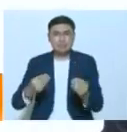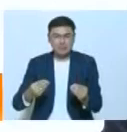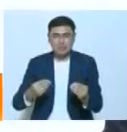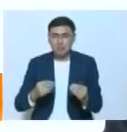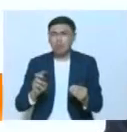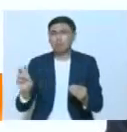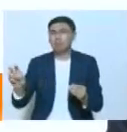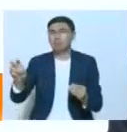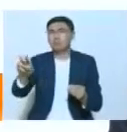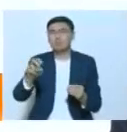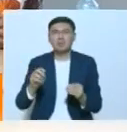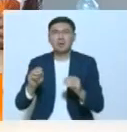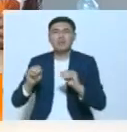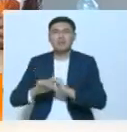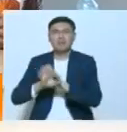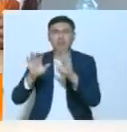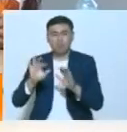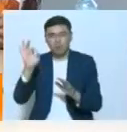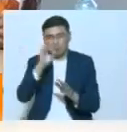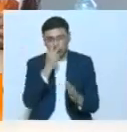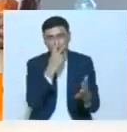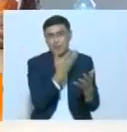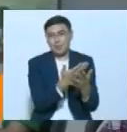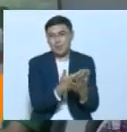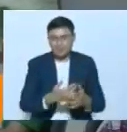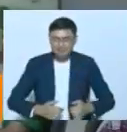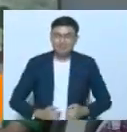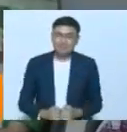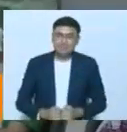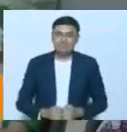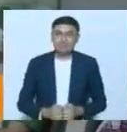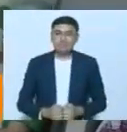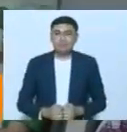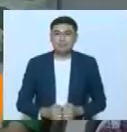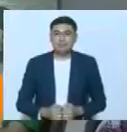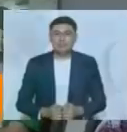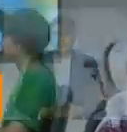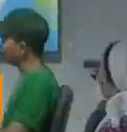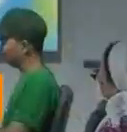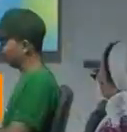табаны деген қасиетті орындар таспаланған. Мөлдір Батырбай, Надыржан Спандияр, Дидар.